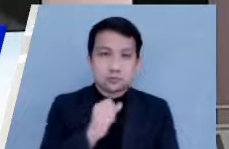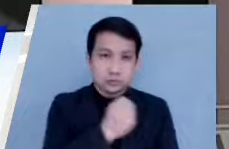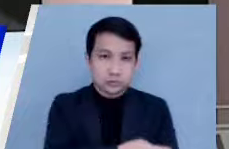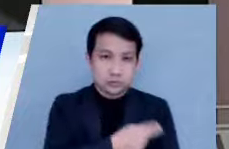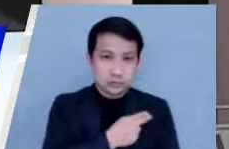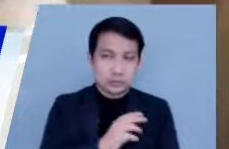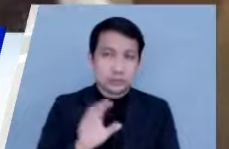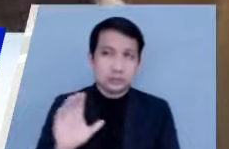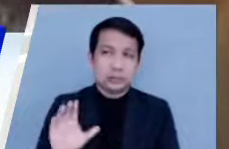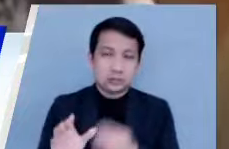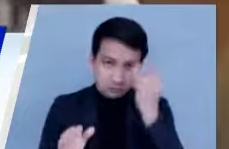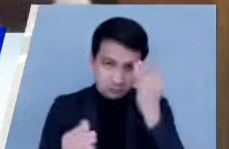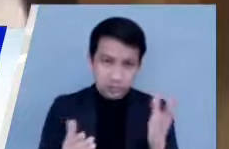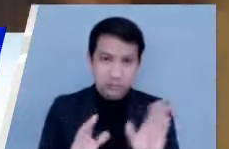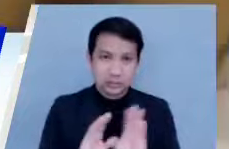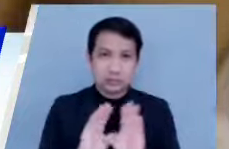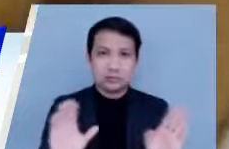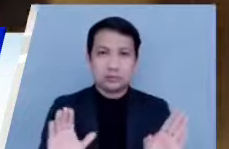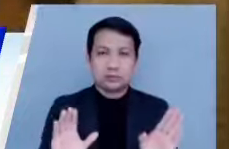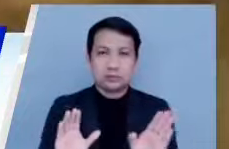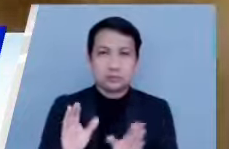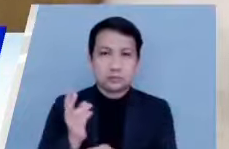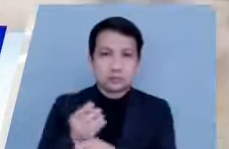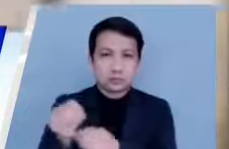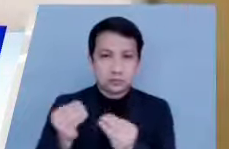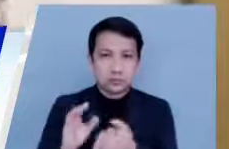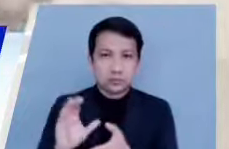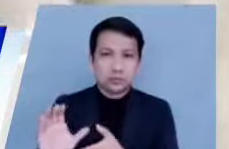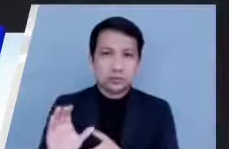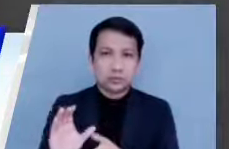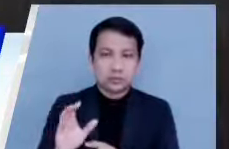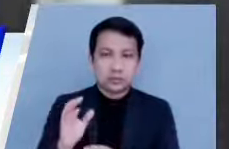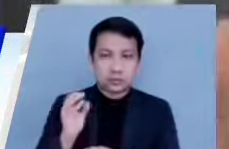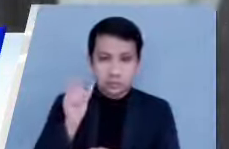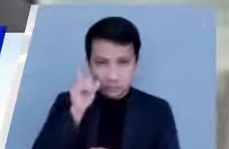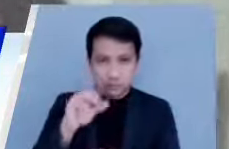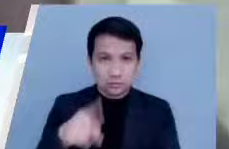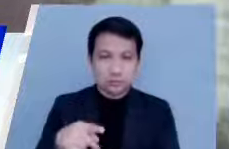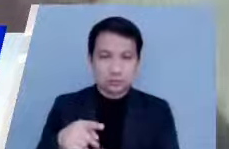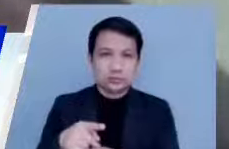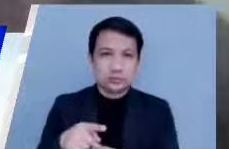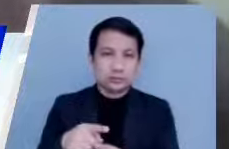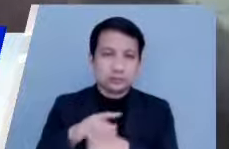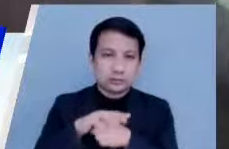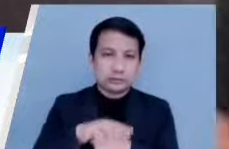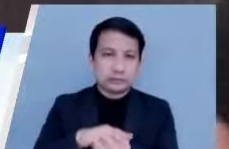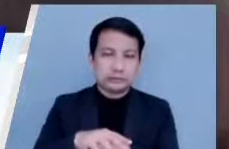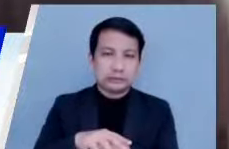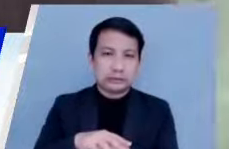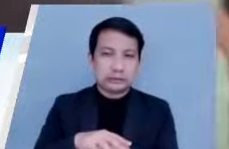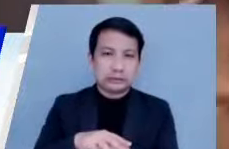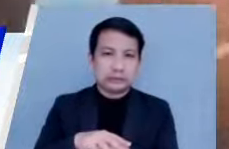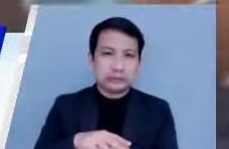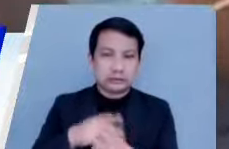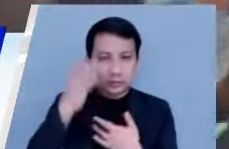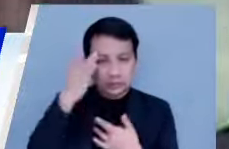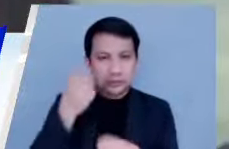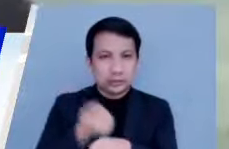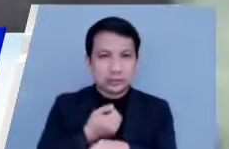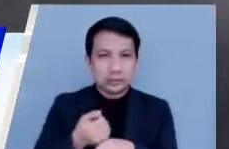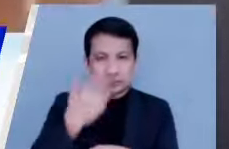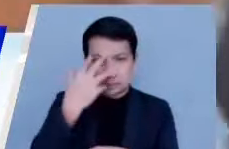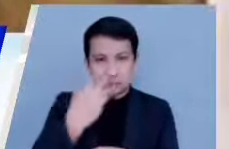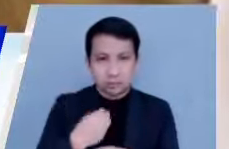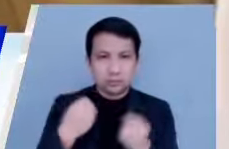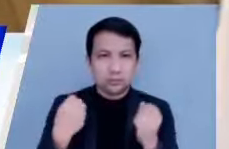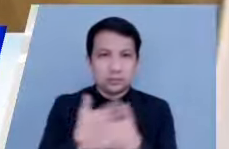kung saan sinasabing kanilang minamanage si Attorney Lopez dahil sa acute stress disorder na hirap makatulog, takot,